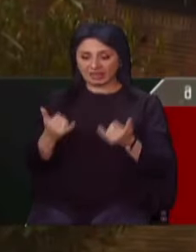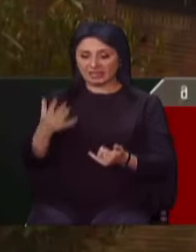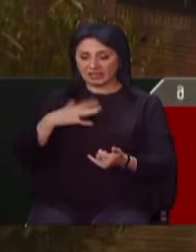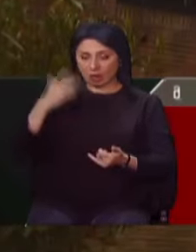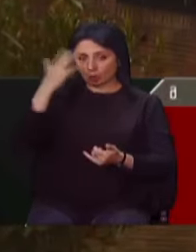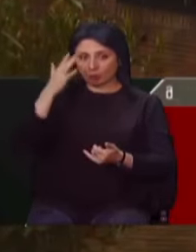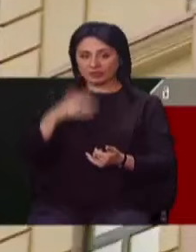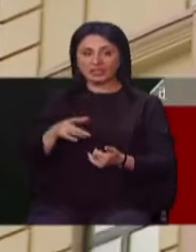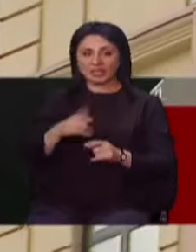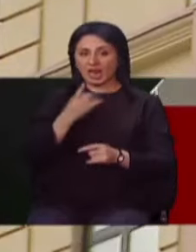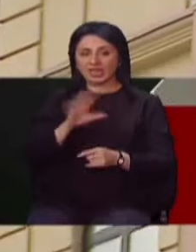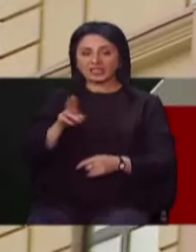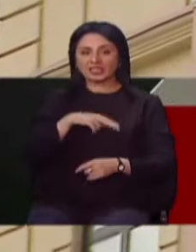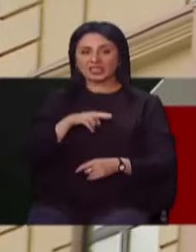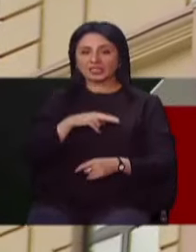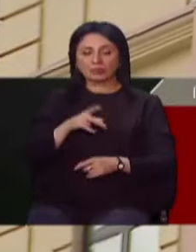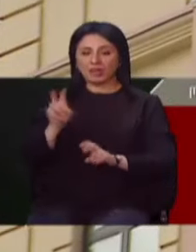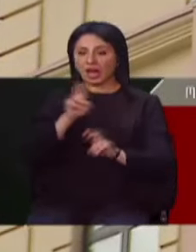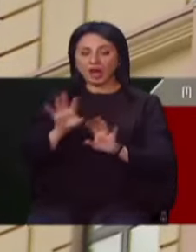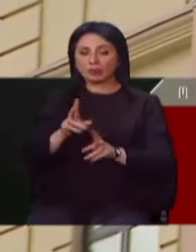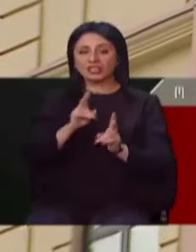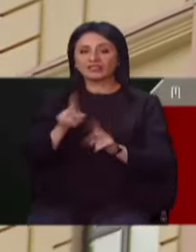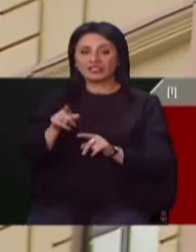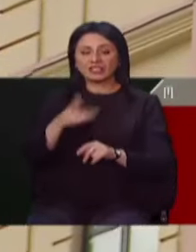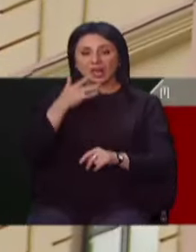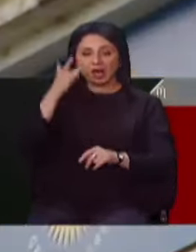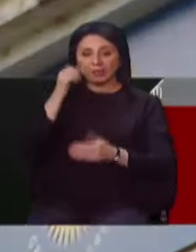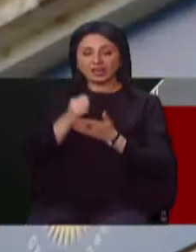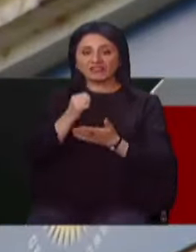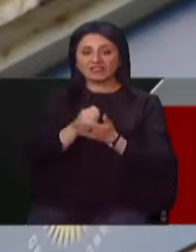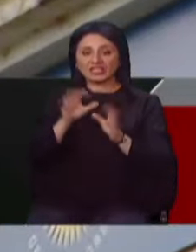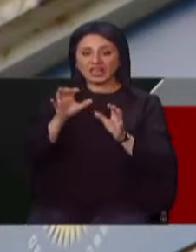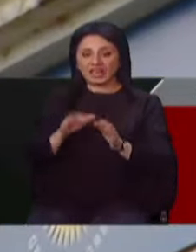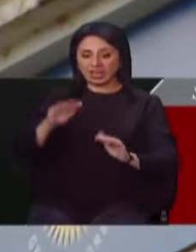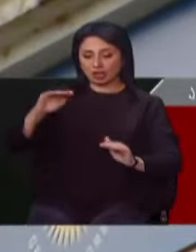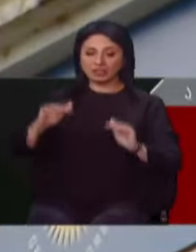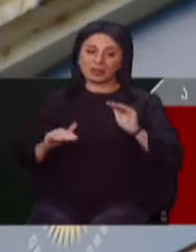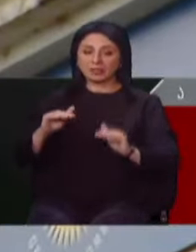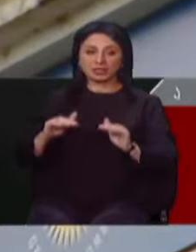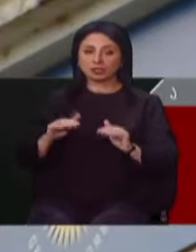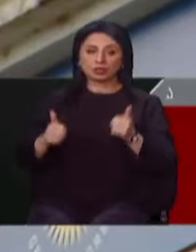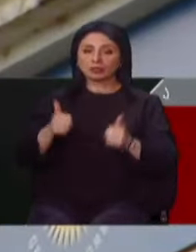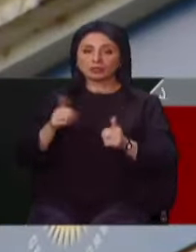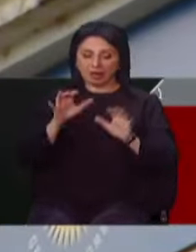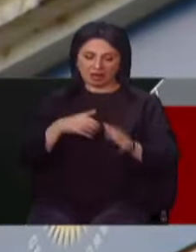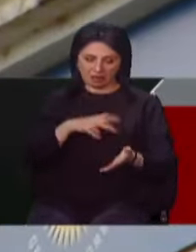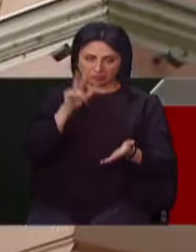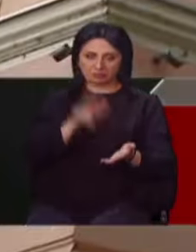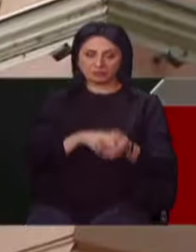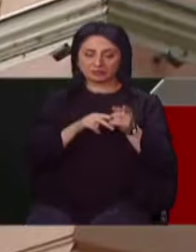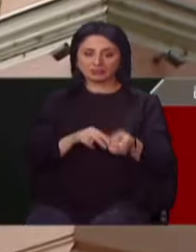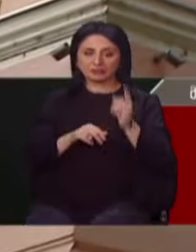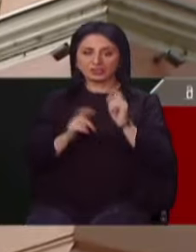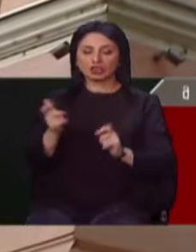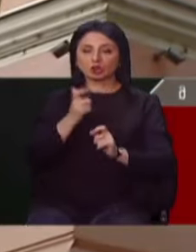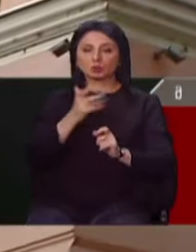ქართულ ოცნებაში თითქმის არც ერთი დეპუტატი არ მოიძებნა, ვისთვისაც ამერიკის ვიზა იმ კანონის საპირწონე იქნებოდა, რომელიც მართველი გუნდის აზრით